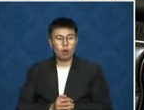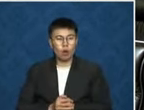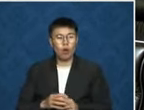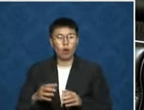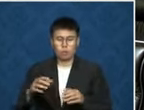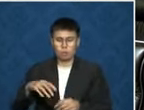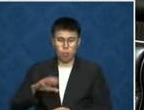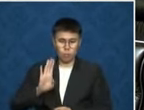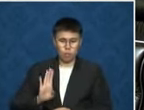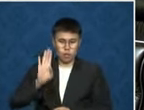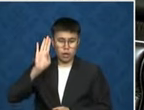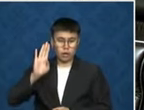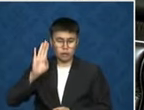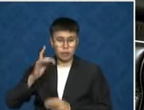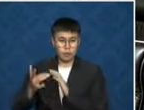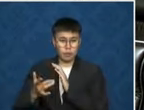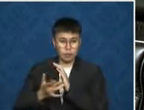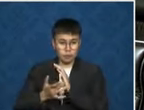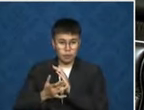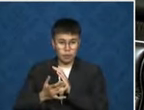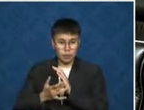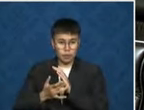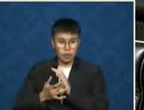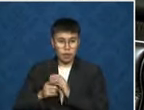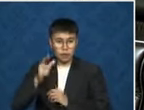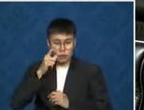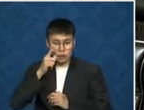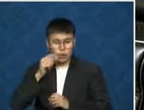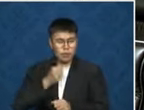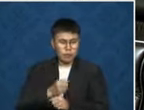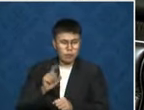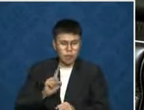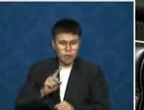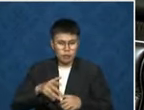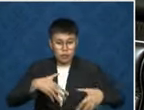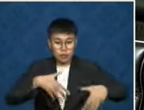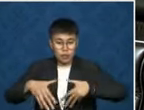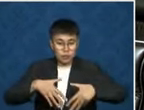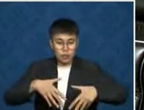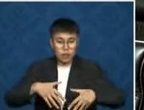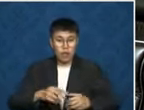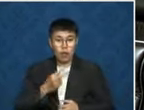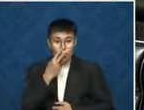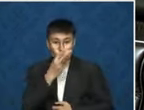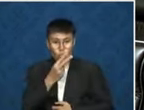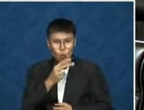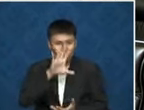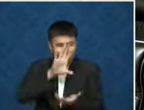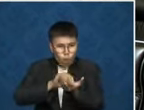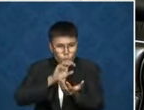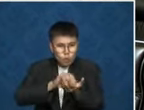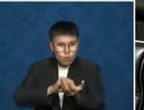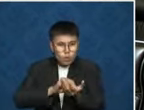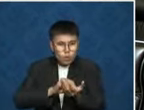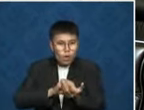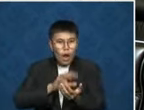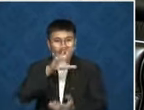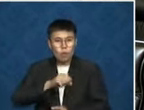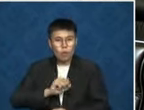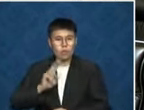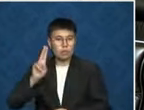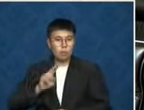คโนโลยีขนาดใหญ่เนี่ยที่เขาถือครองข้อมูลไว้แค่คนเดียวเนี่ยทำยังไงให้สาธารณะเนี่ยสามารถที่จะเข้าไปใช้ประโยชน์ข้อมูลจากส่วนต่างๆเหล่านั้นได้ด้วยเช่น